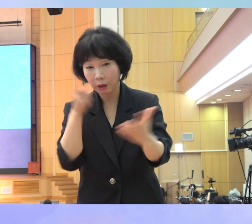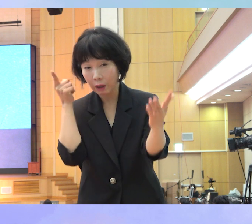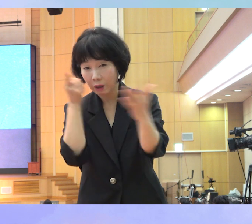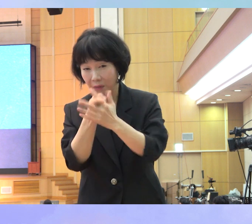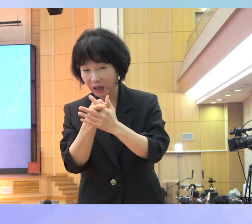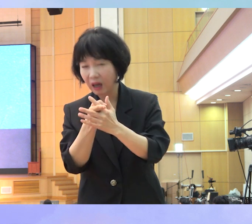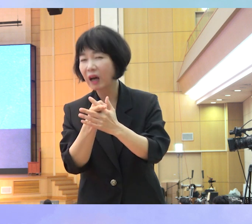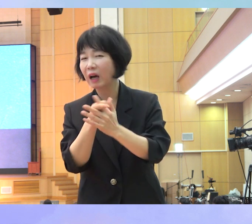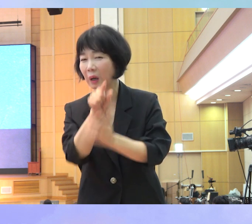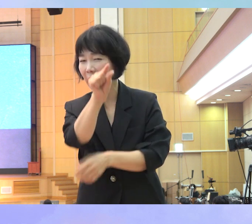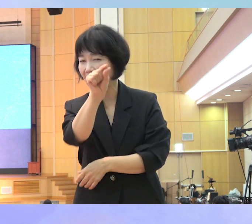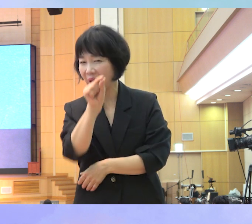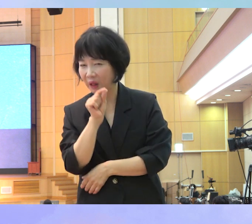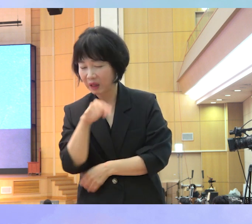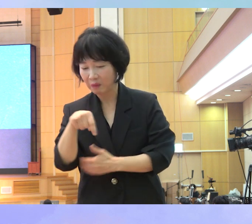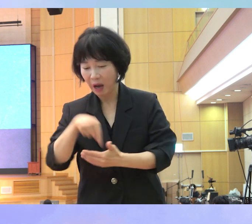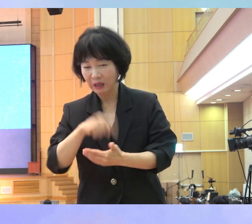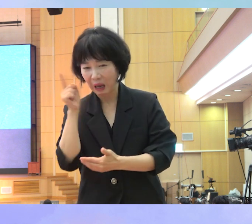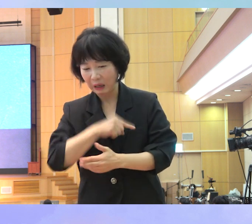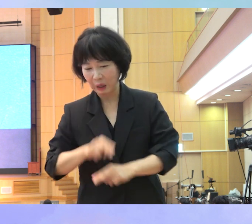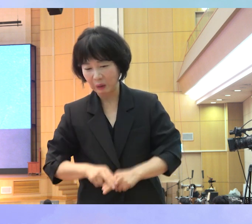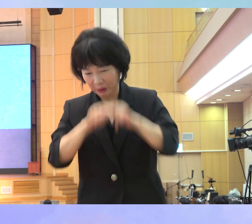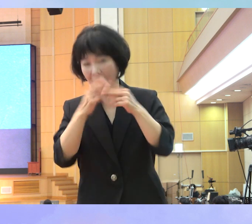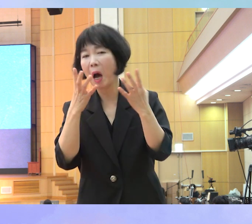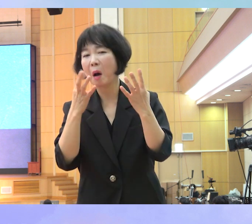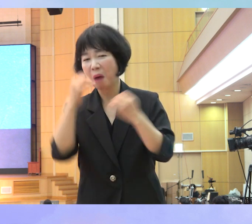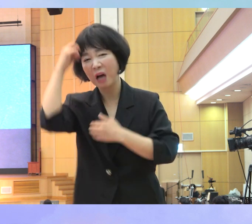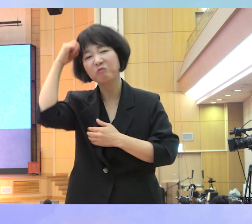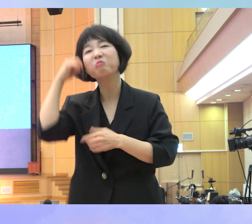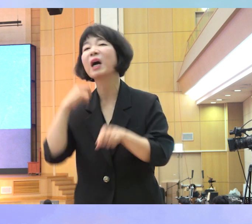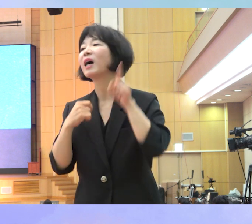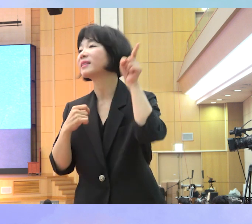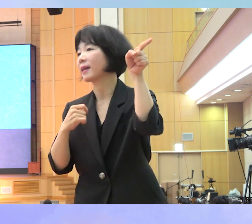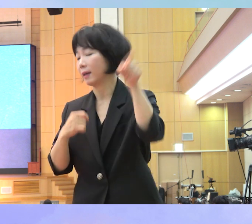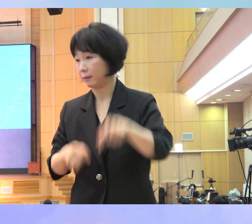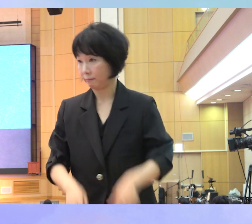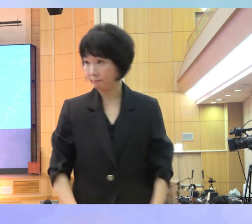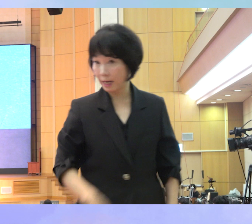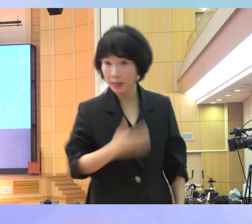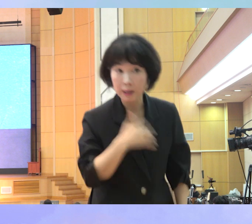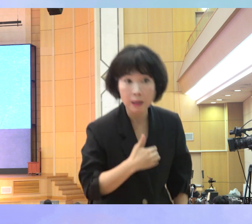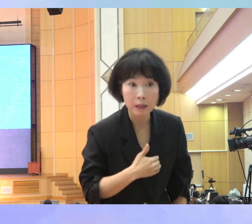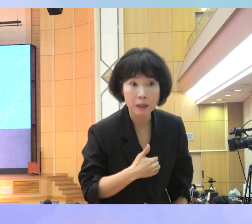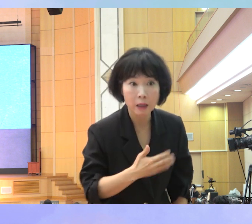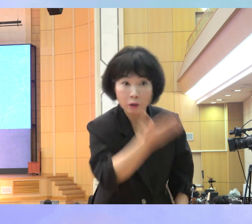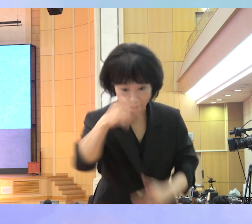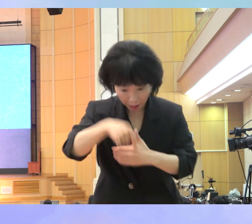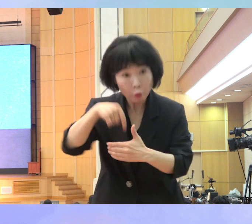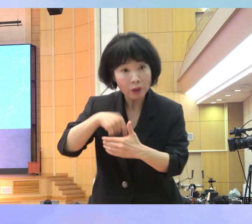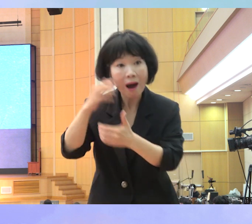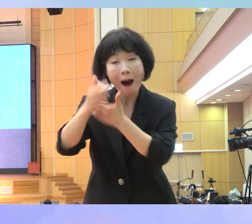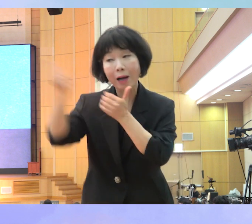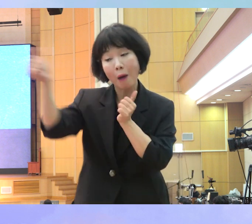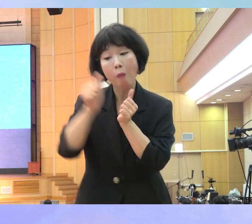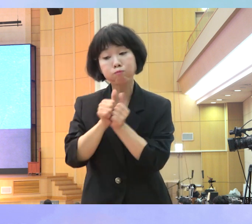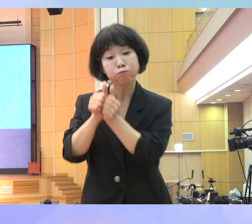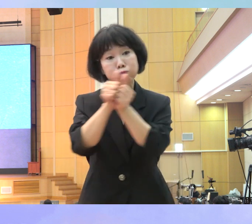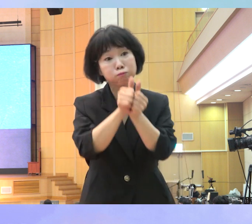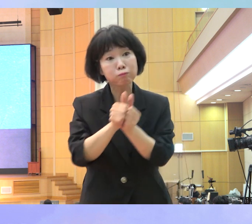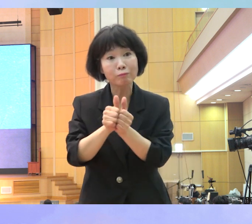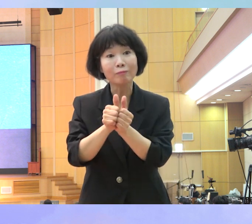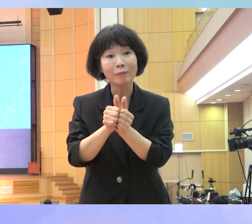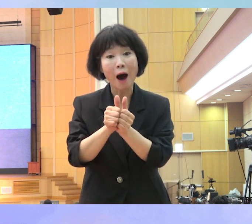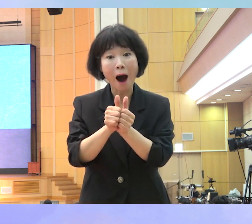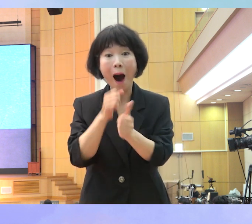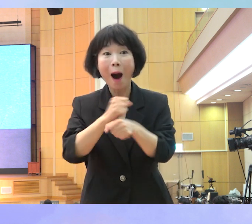악이 가득하기 때문에 그래요. 악이 엄습했기 때문이에요. 성령님이 임하시고 예수님이 함께 하시고 예수로